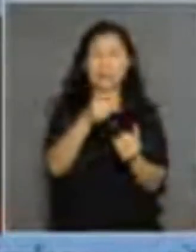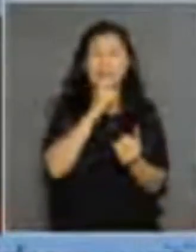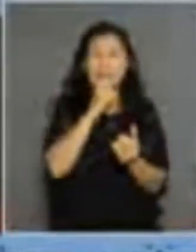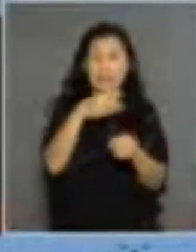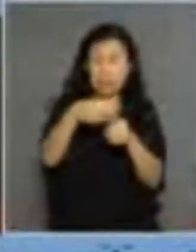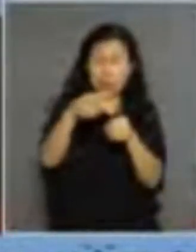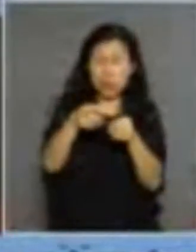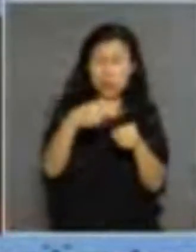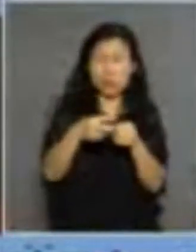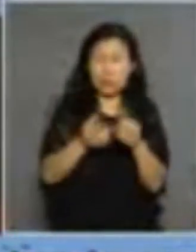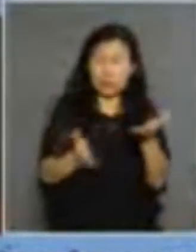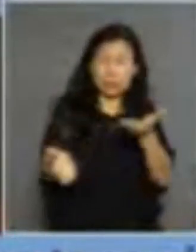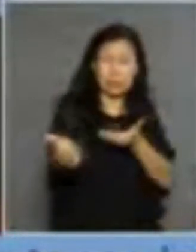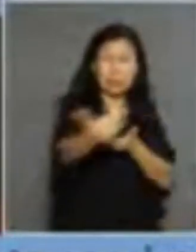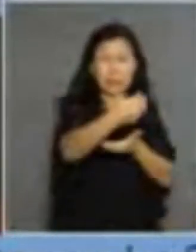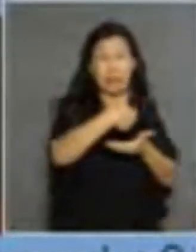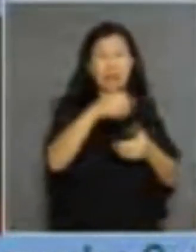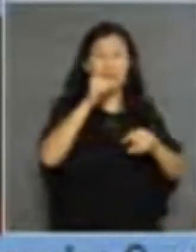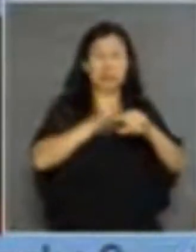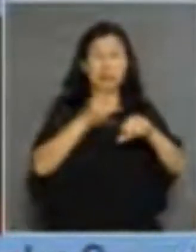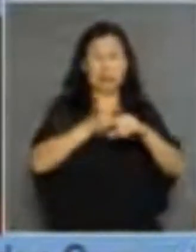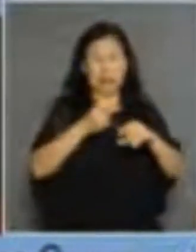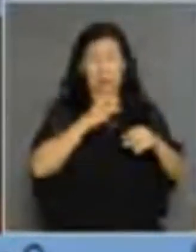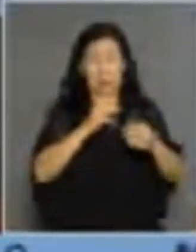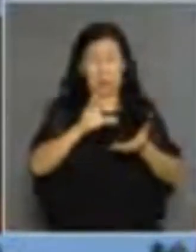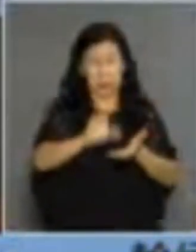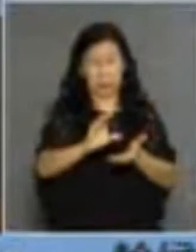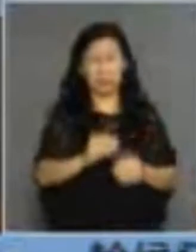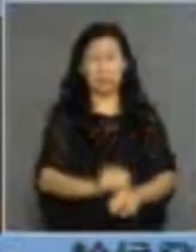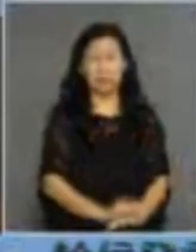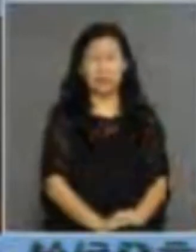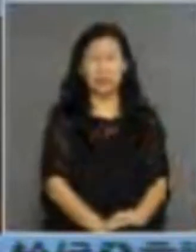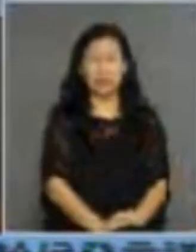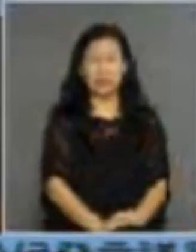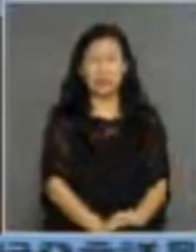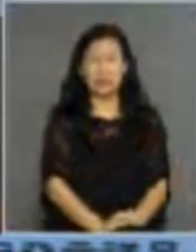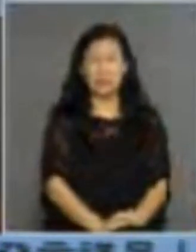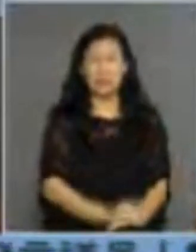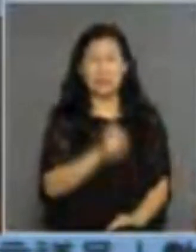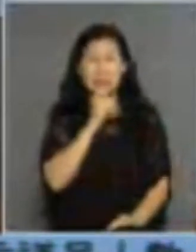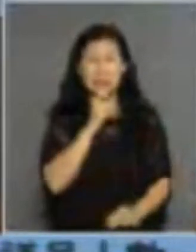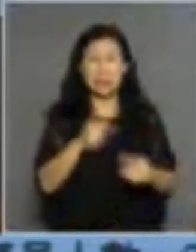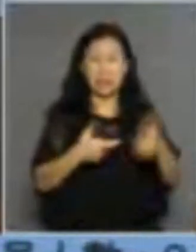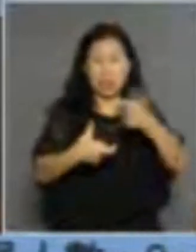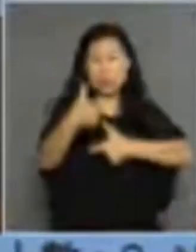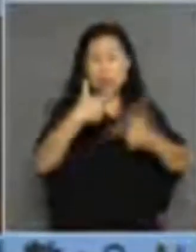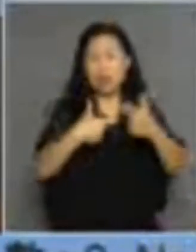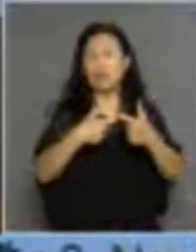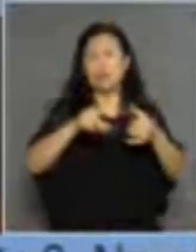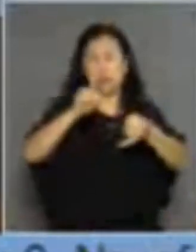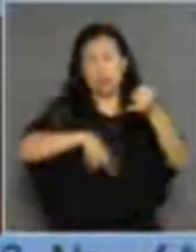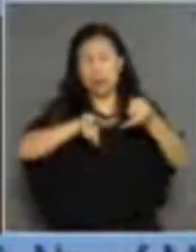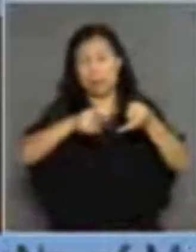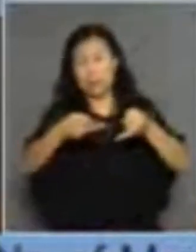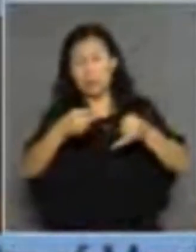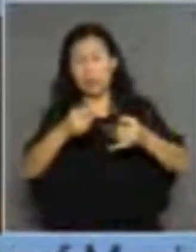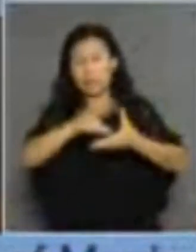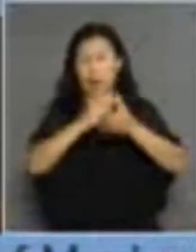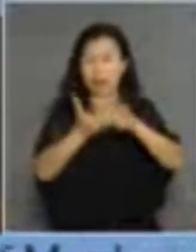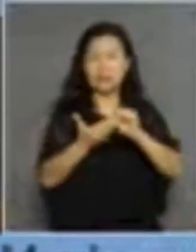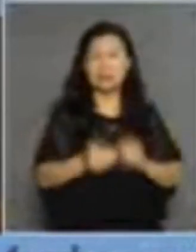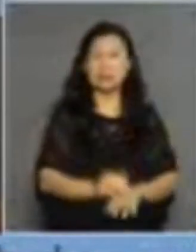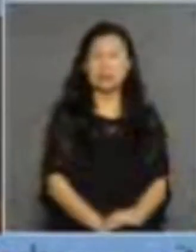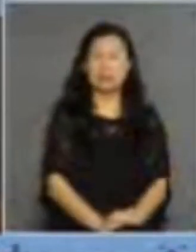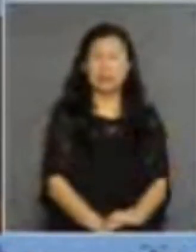係要收回成本啊，哥係咪啊？收回成本梗係商品化啦。咁我哋而